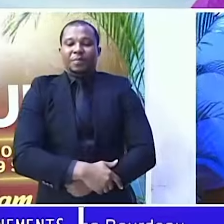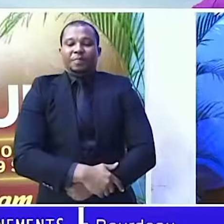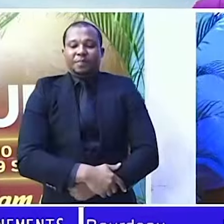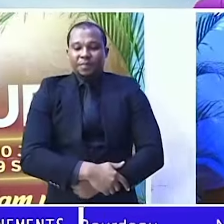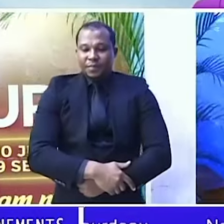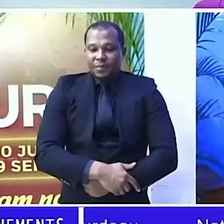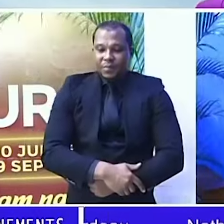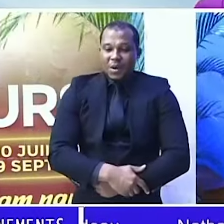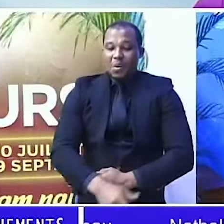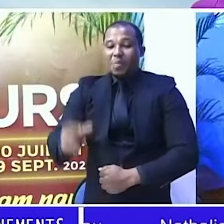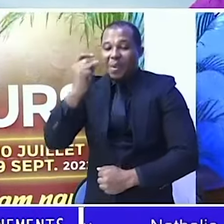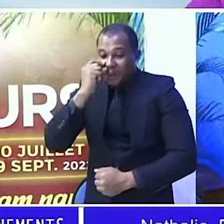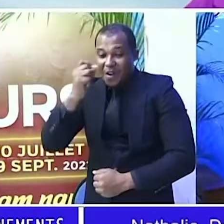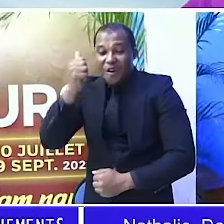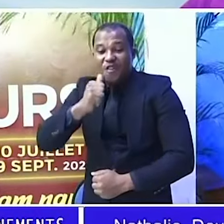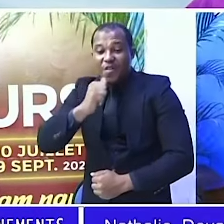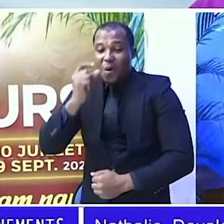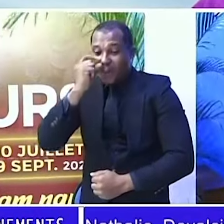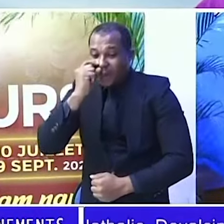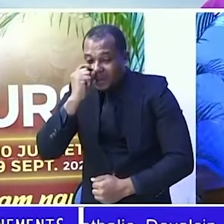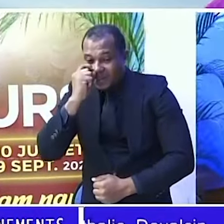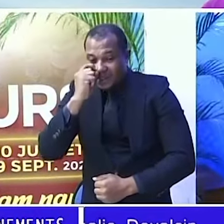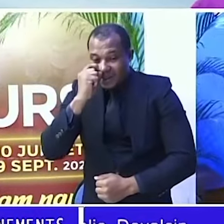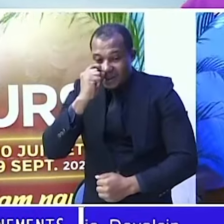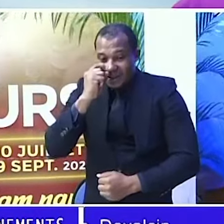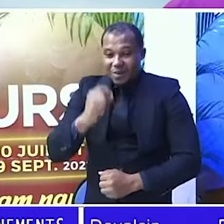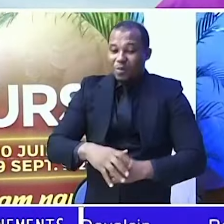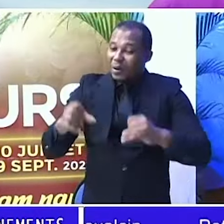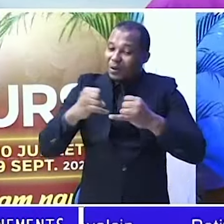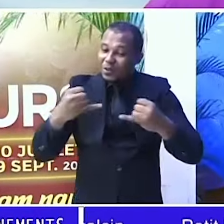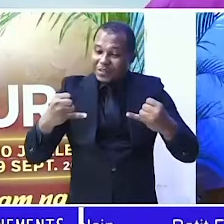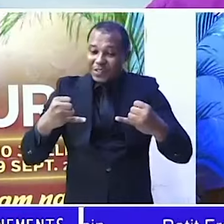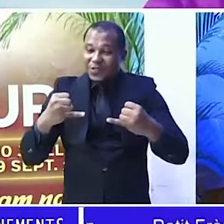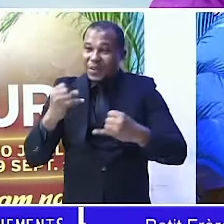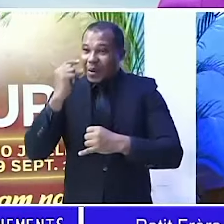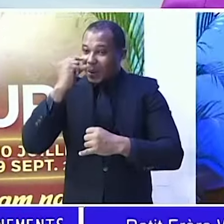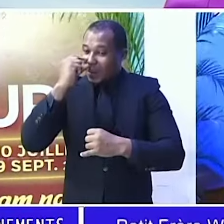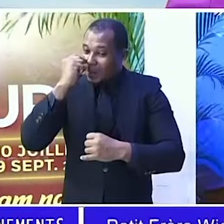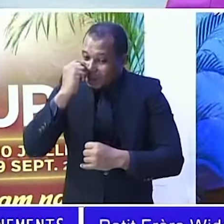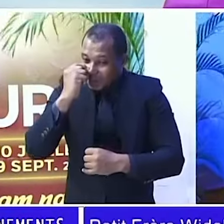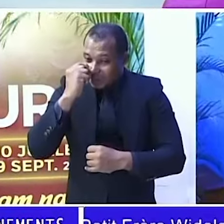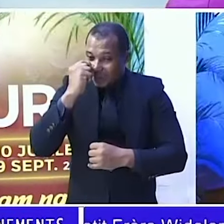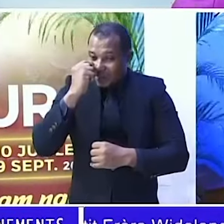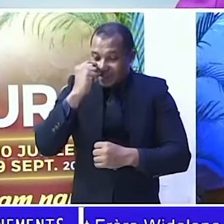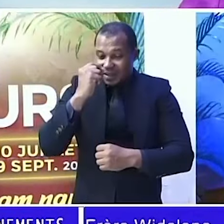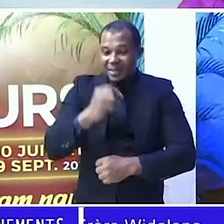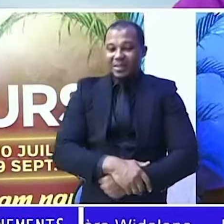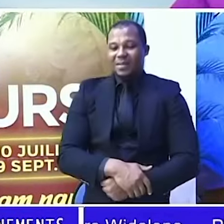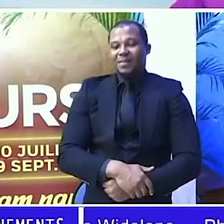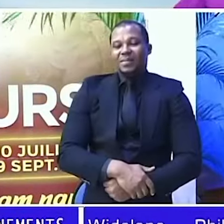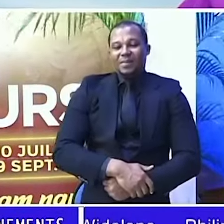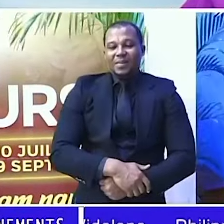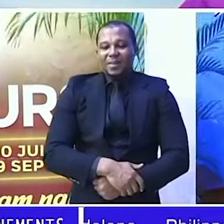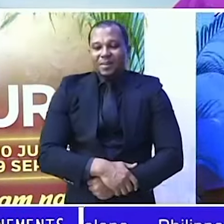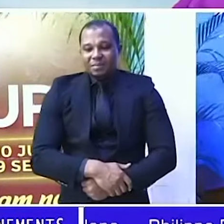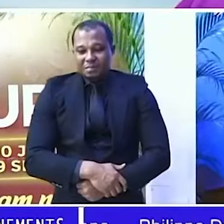ou personne qui se met là-dedans, on t'y file. Parce que mon nom personne quand même,